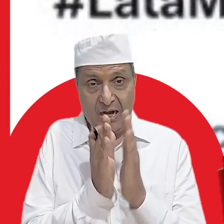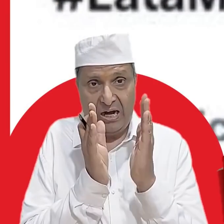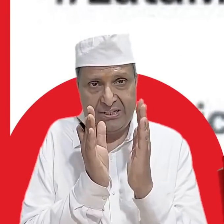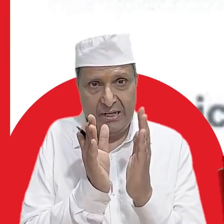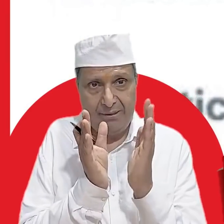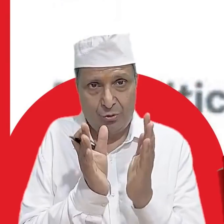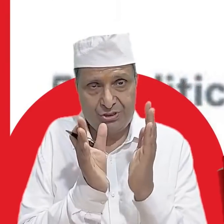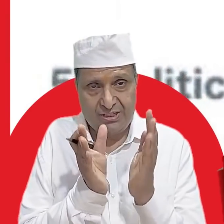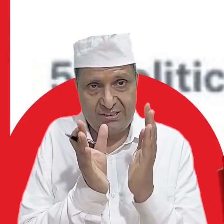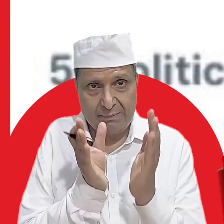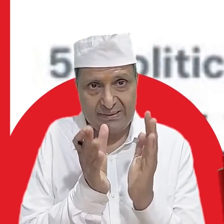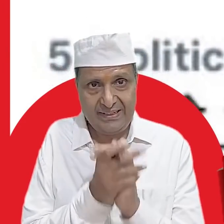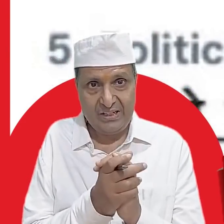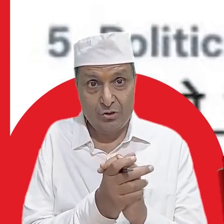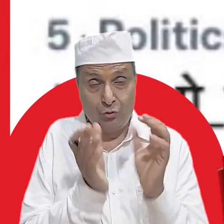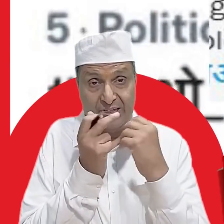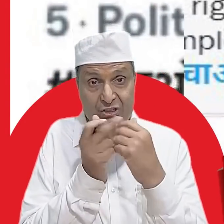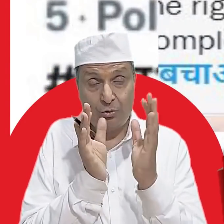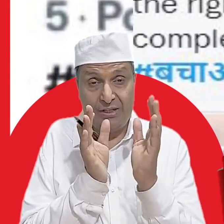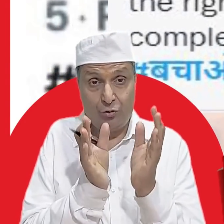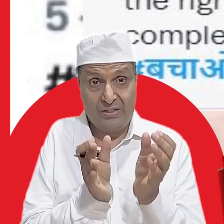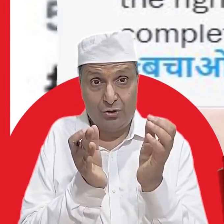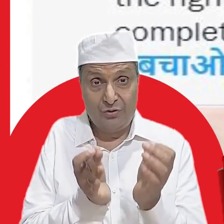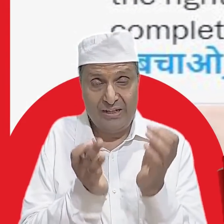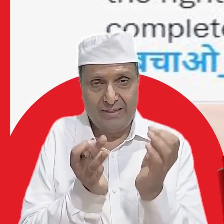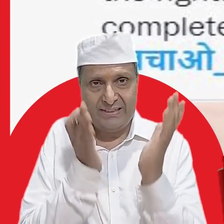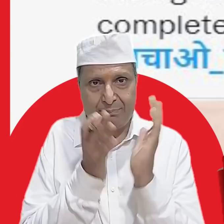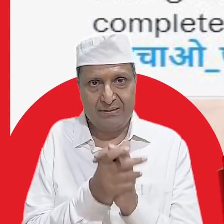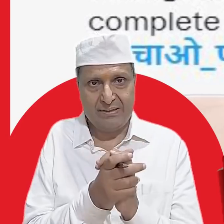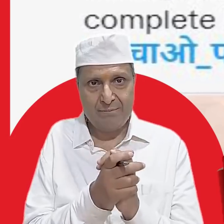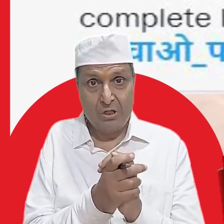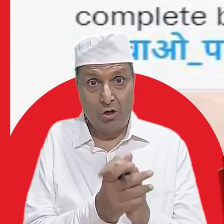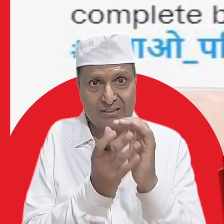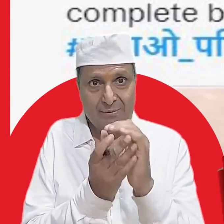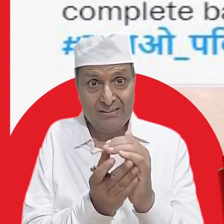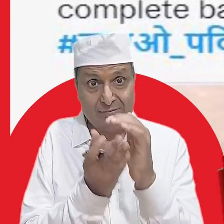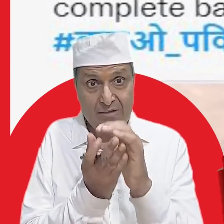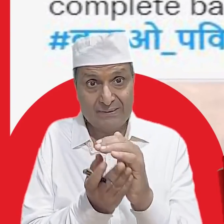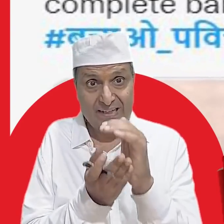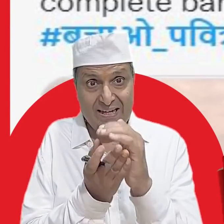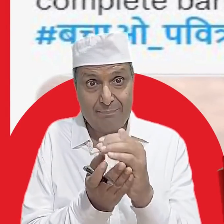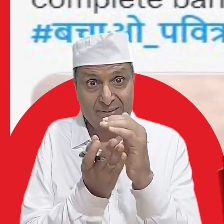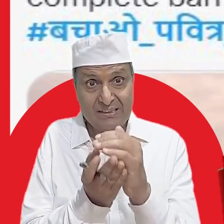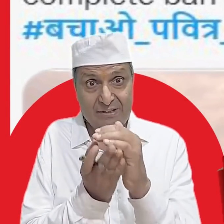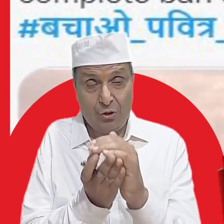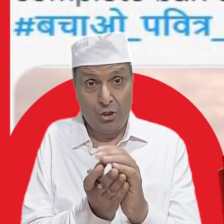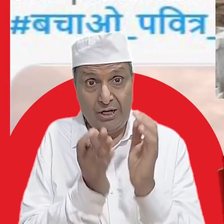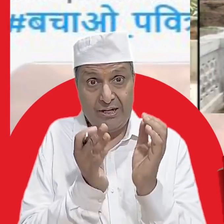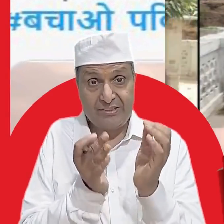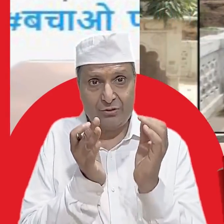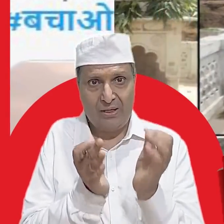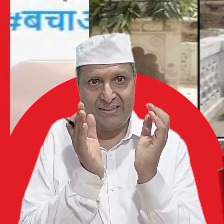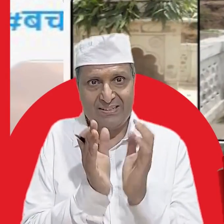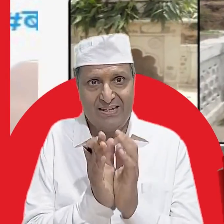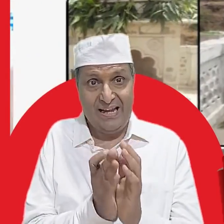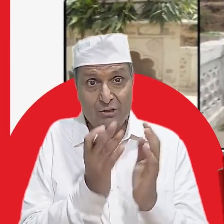में 8 एपिसोड शिखर जी पर बताए हैं। सुविधाएं छोड़िए, दुविधाएं दिखा दी आपके अंदर। और तब जब हमने बताया कि 15 जनवरी को एक